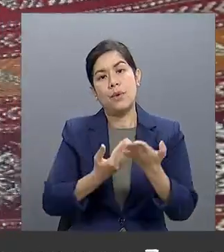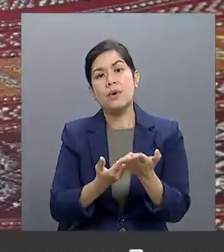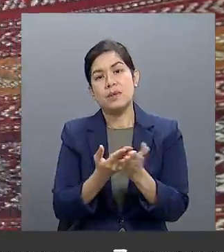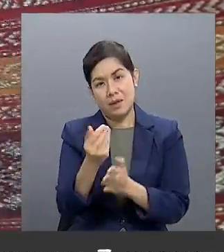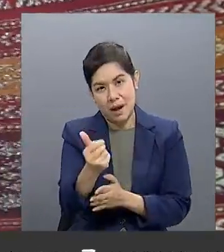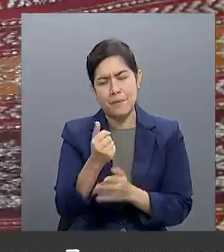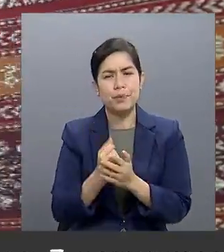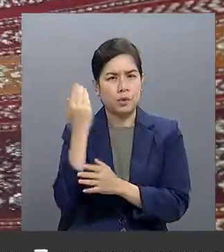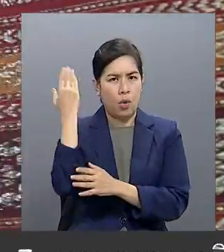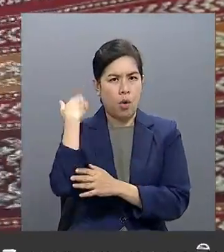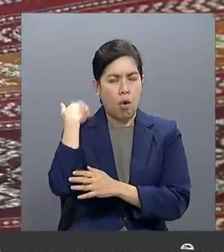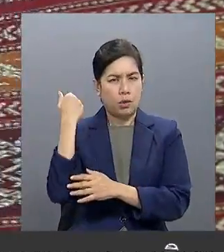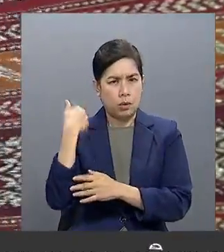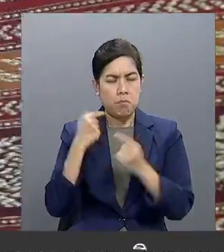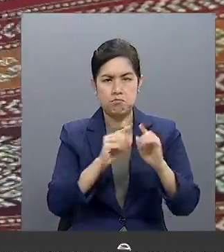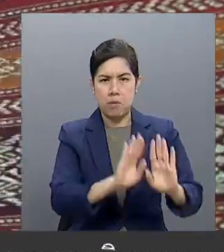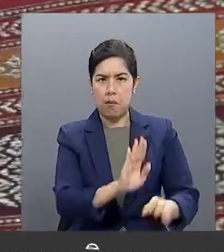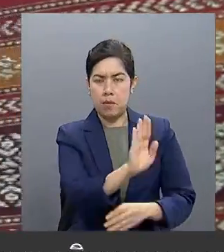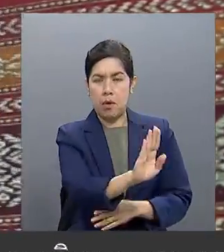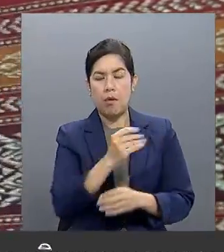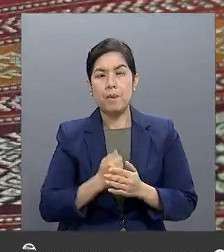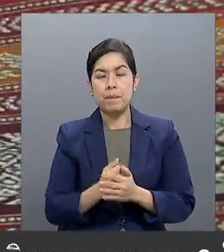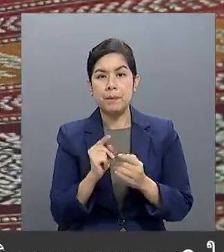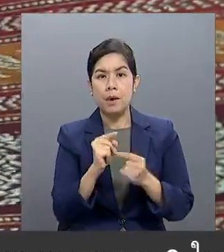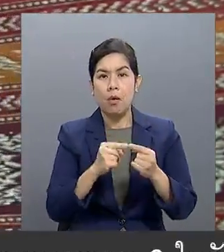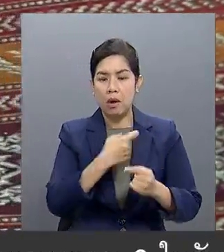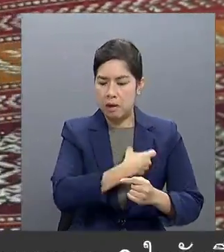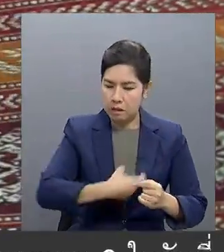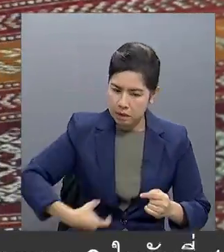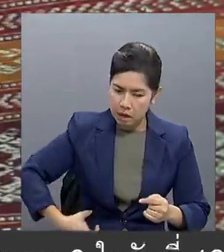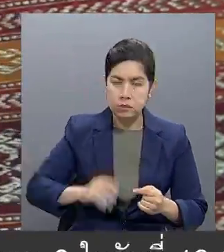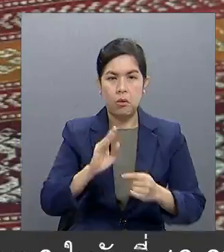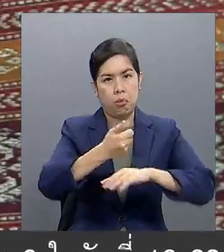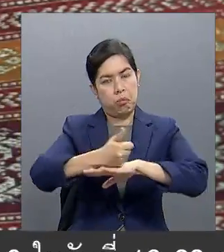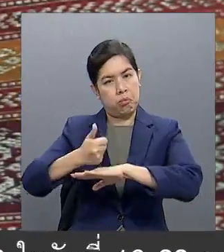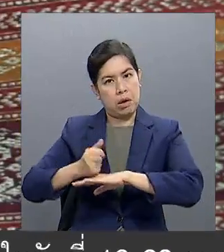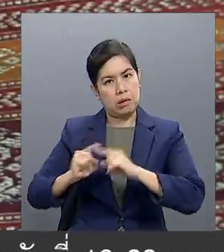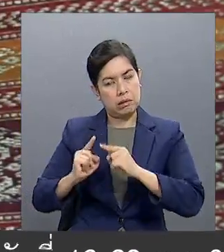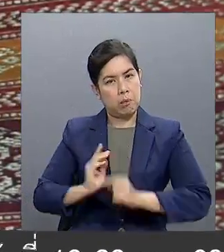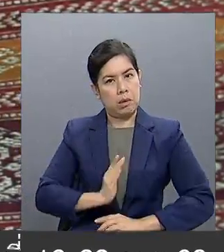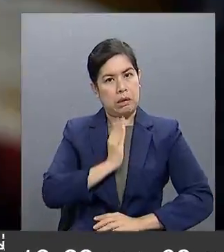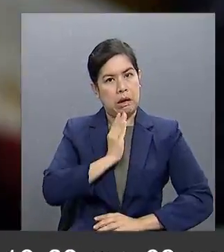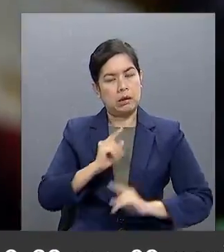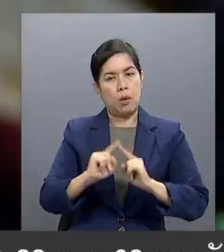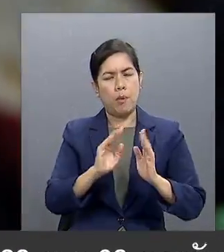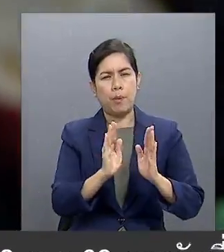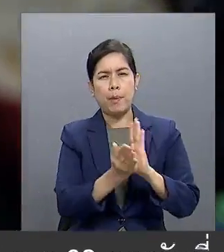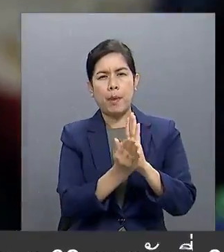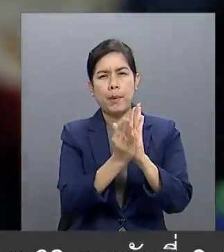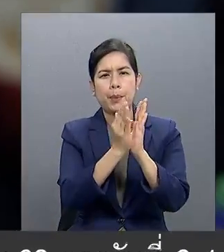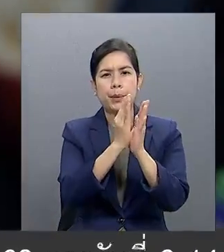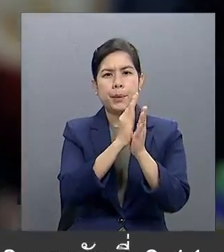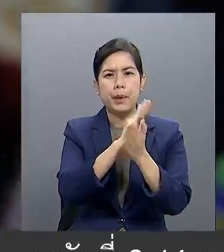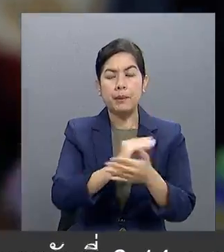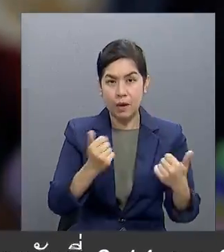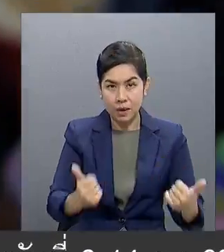ดีชาวบ้านไม่ได้นุ่งมาก่อนมันจะมีแบบนั้นแต่พอมาช่วงนี้ก็จ